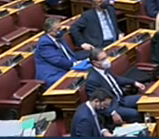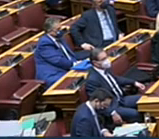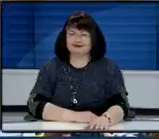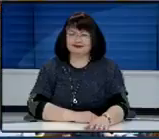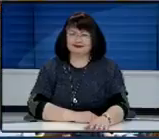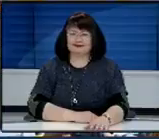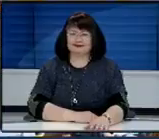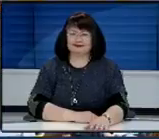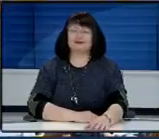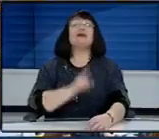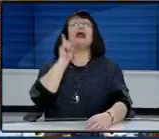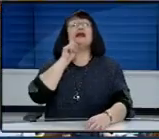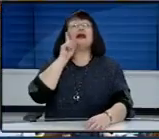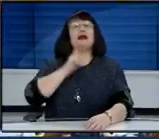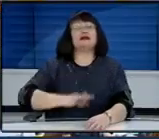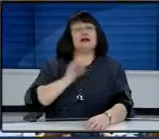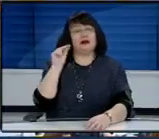Κυρίες και κύριοι συνάδελφοι,